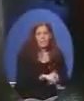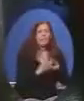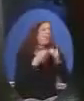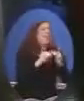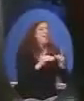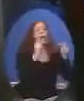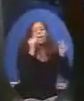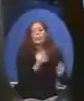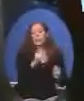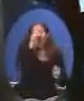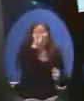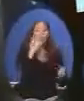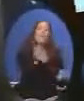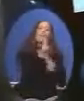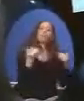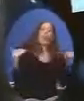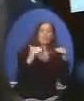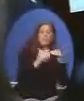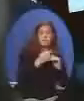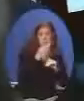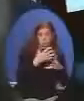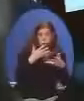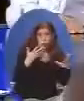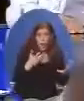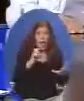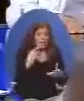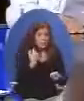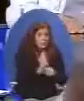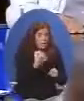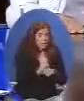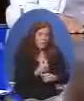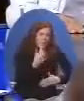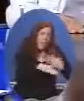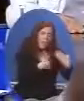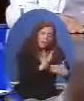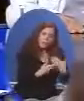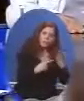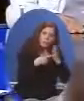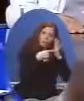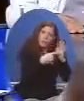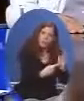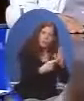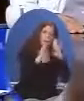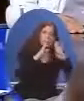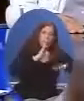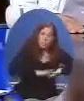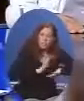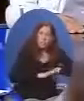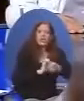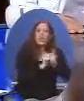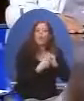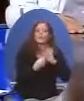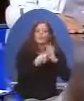דרך בטוחה לדעת מה הדבר המתאים. השאלה הגדולה היא, האם זה נעשה בתהליכים שמשקפים אמינות מקצועית,